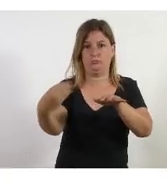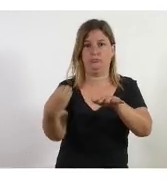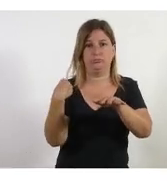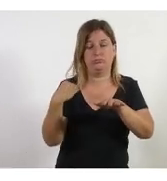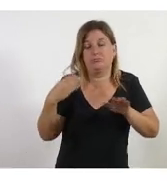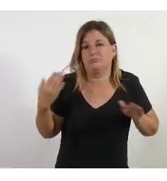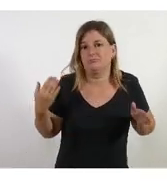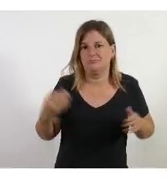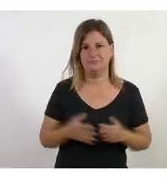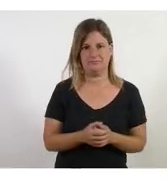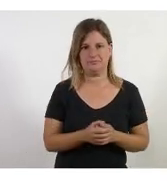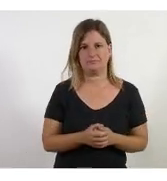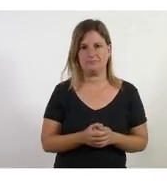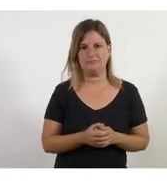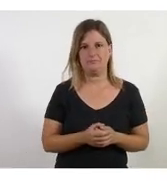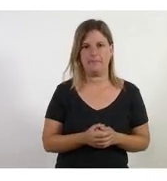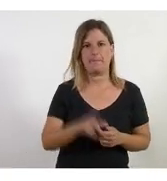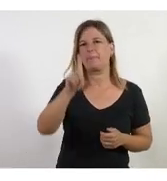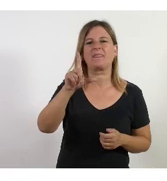Enric. Jo crec que la Laia